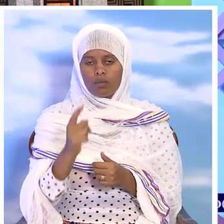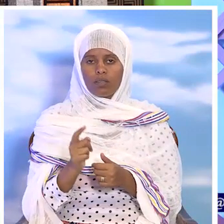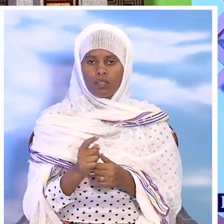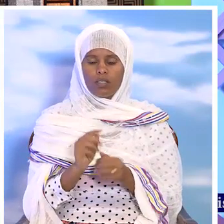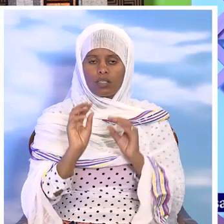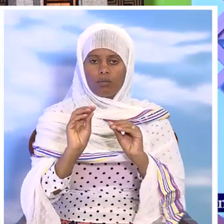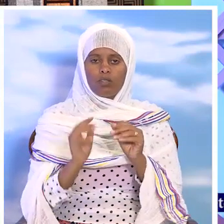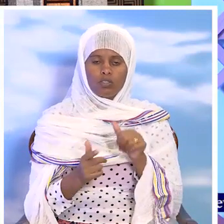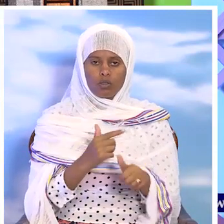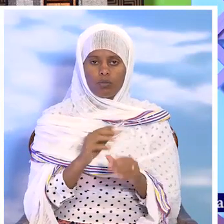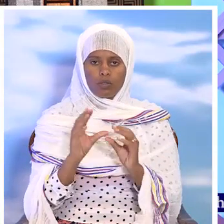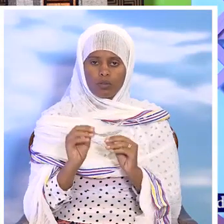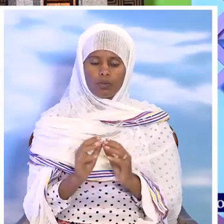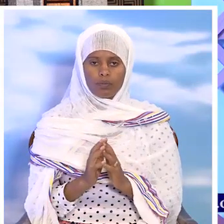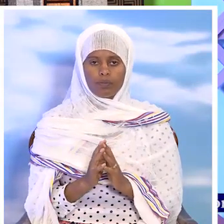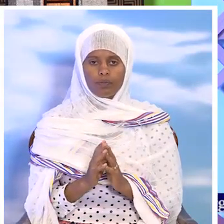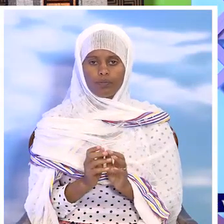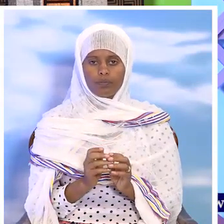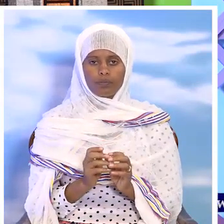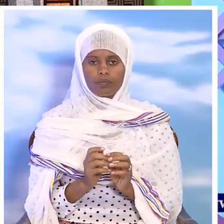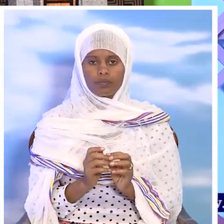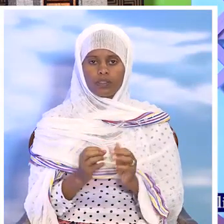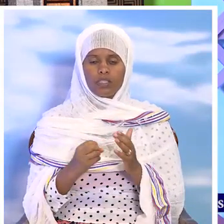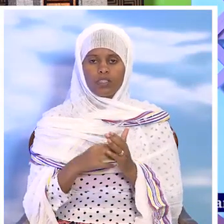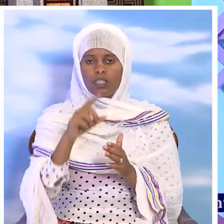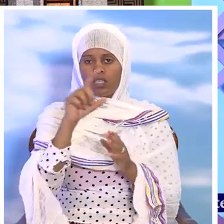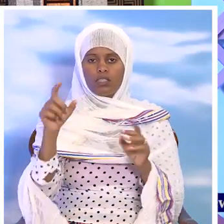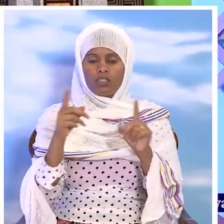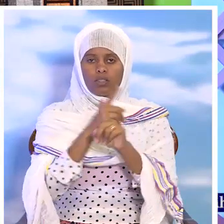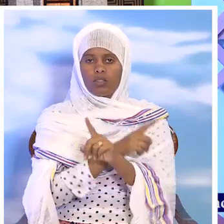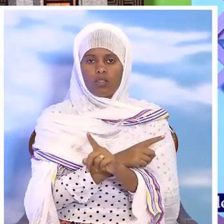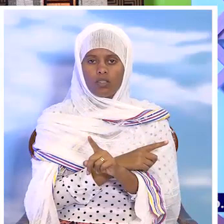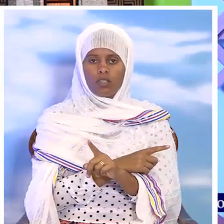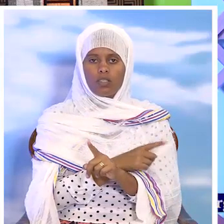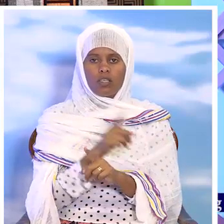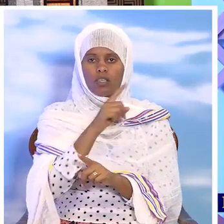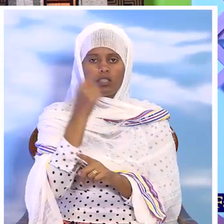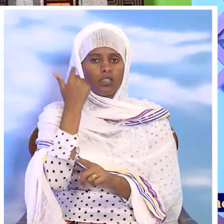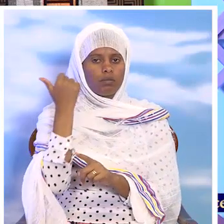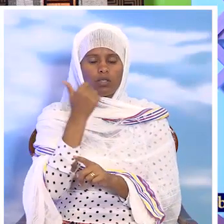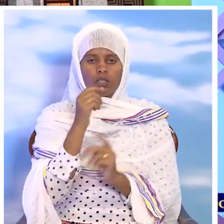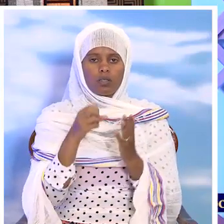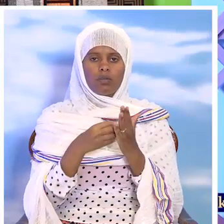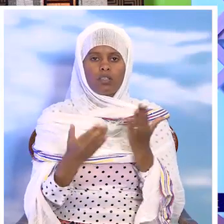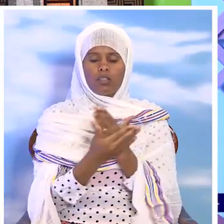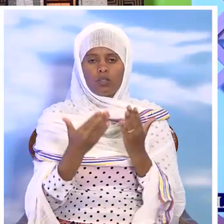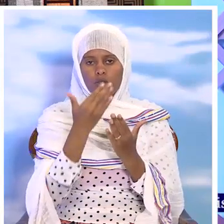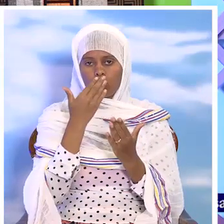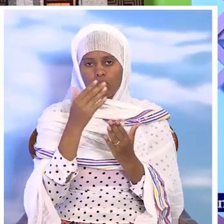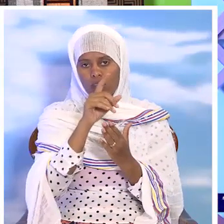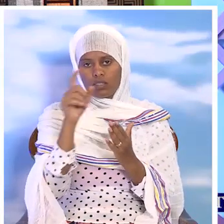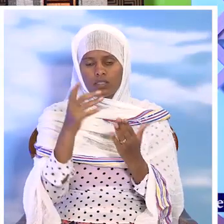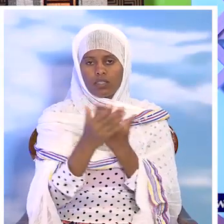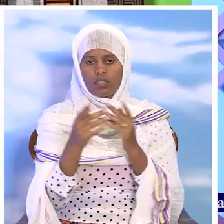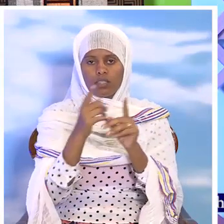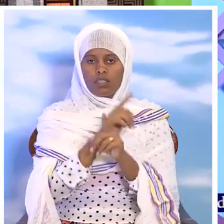ጀሚሩ ማለት እዩ። ስለዚ ኣርእስቲ ቀይርልና ነይና ኢና ክንሰምዕ ኢሎም ከም ምክንያት ከይጥቀሙ ልምእንታን ኣርእስቲ ከይቀረ ክምህር